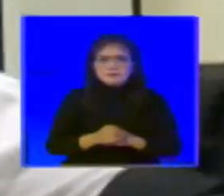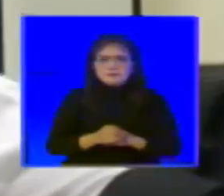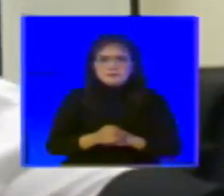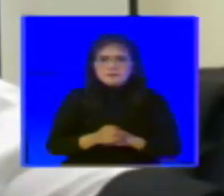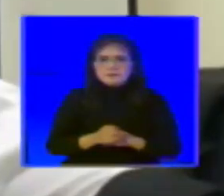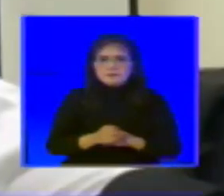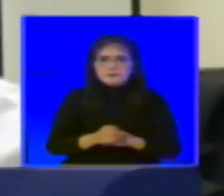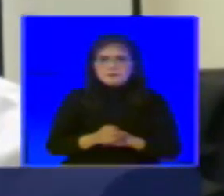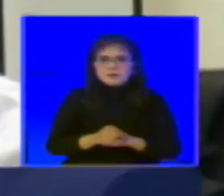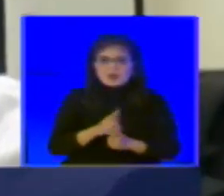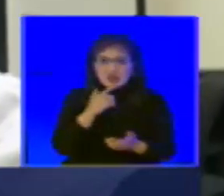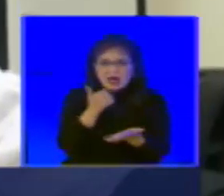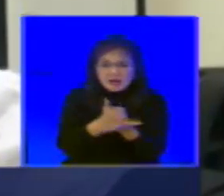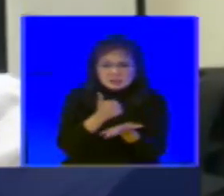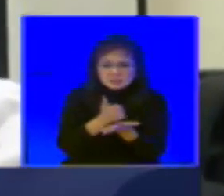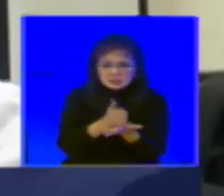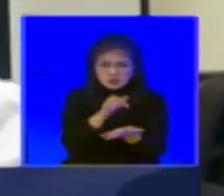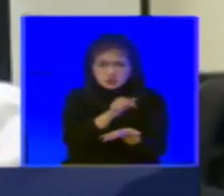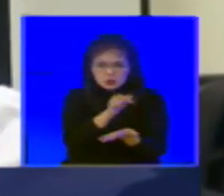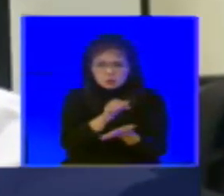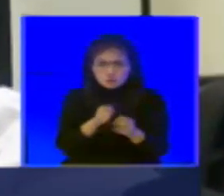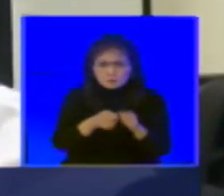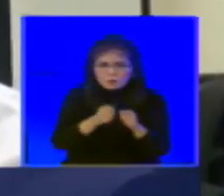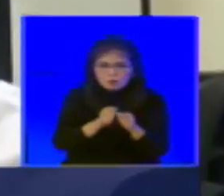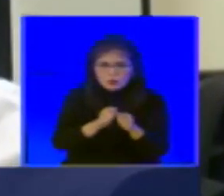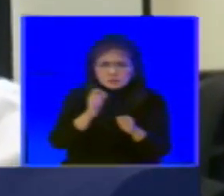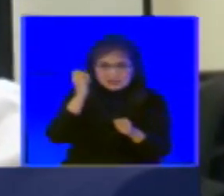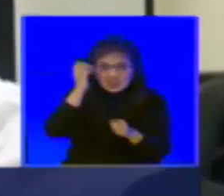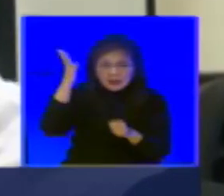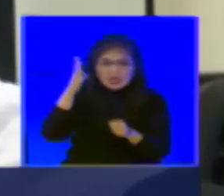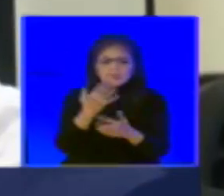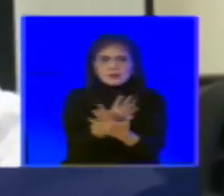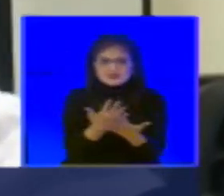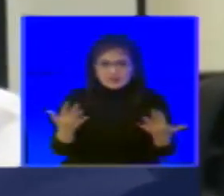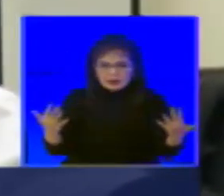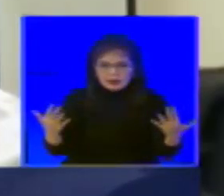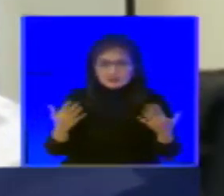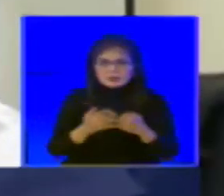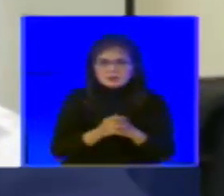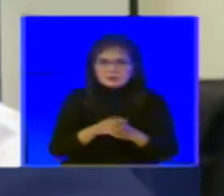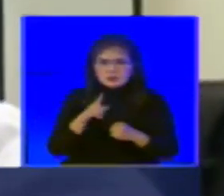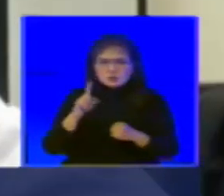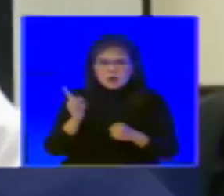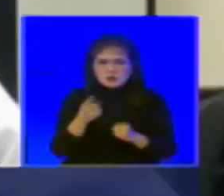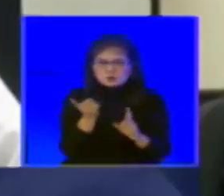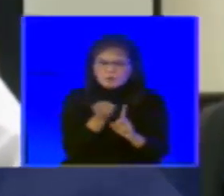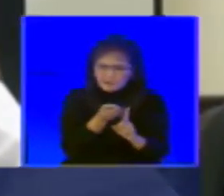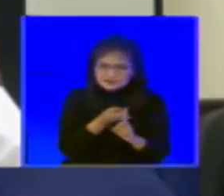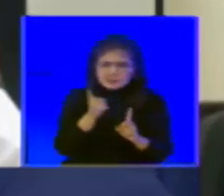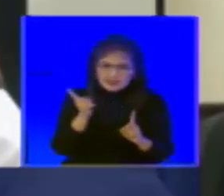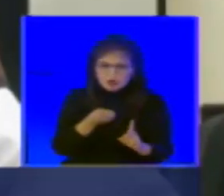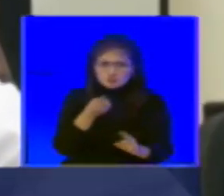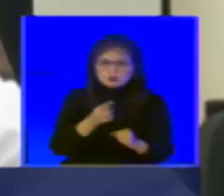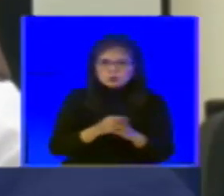Nah, ini sebenarnya lebih pada menciptakan kesadaran masyarakat sebetulnya. Tapi ada pemaksaan. Jadi, ya? Iya, memang perlu kita paksa ya.